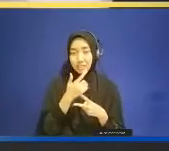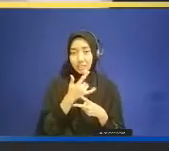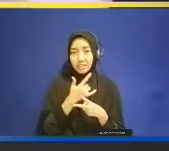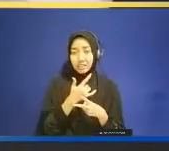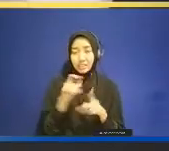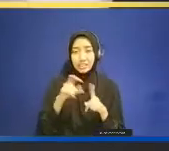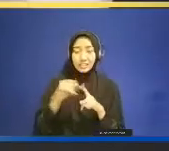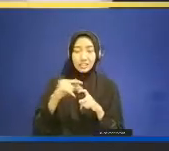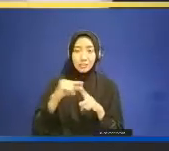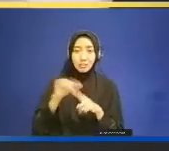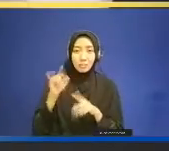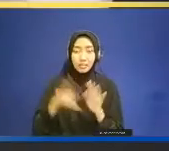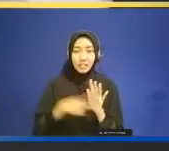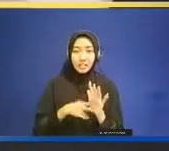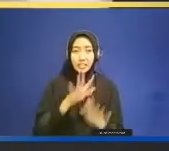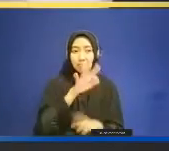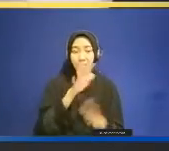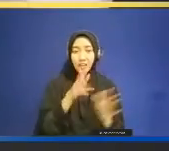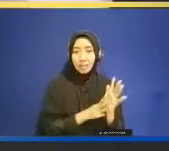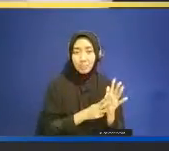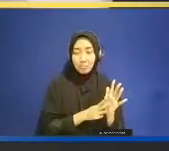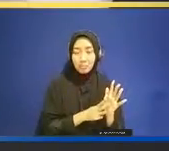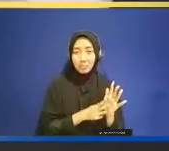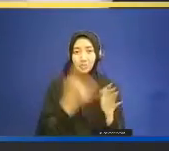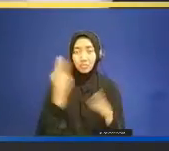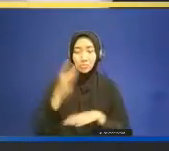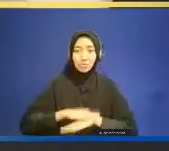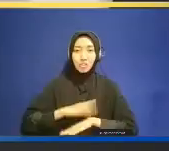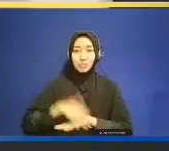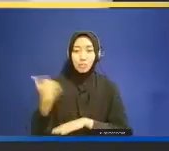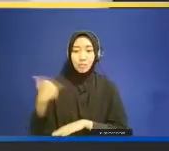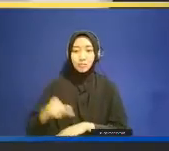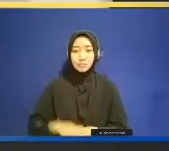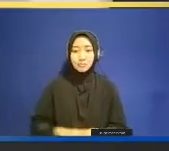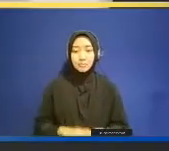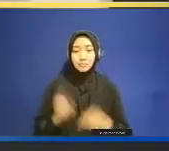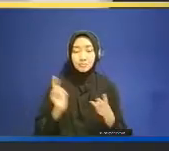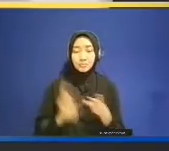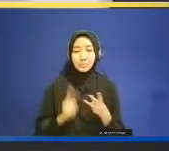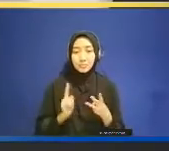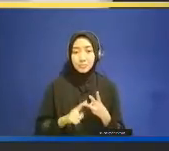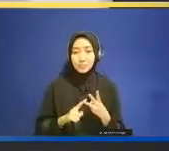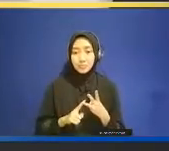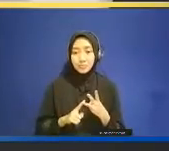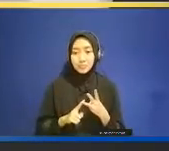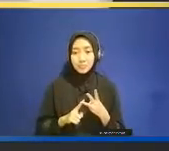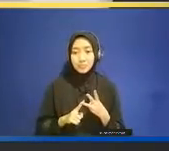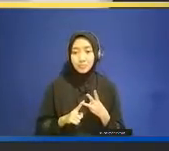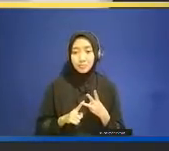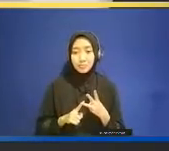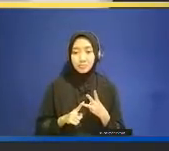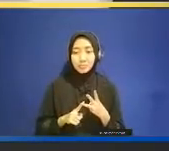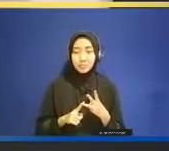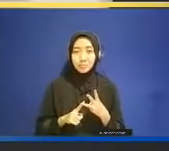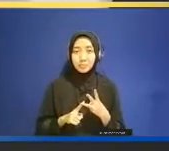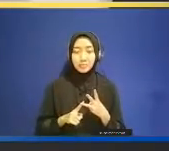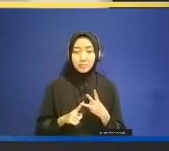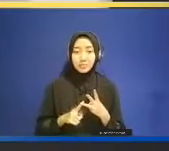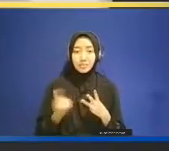dia Khan 5m sebagai kultur baru yang ketiga tentu kita juga harus